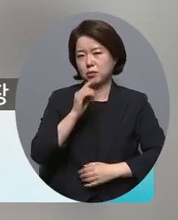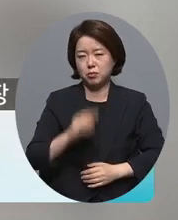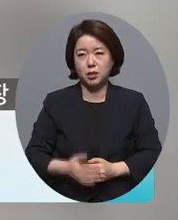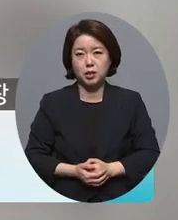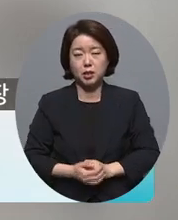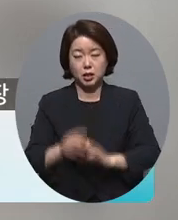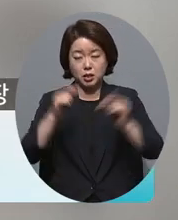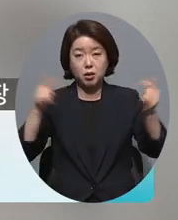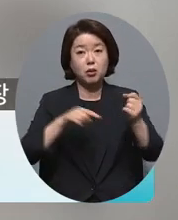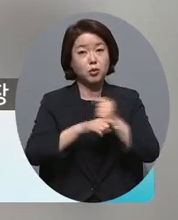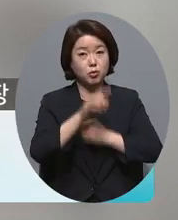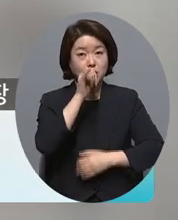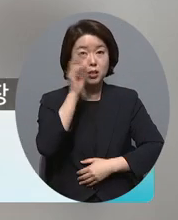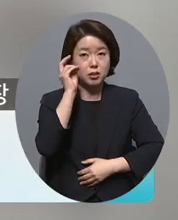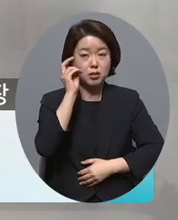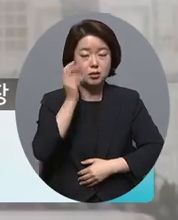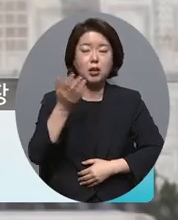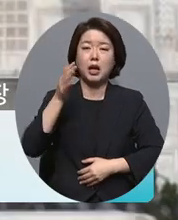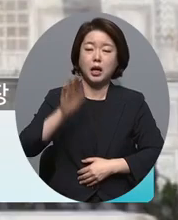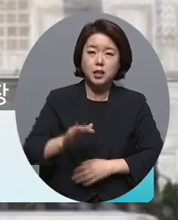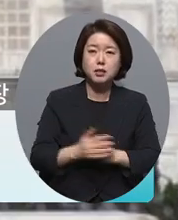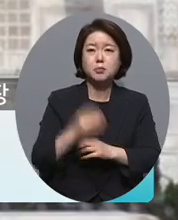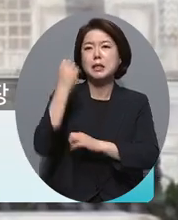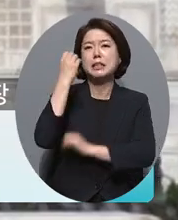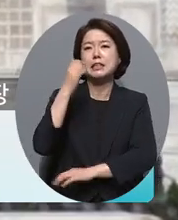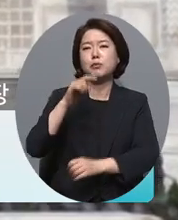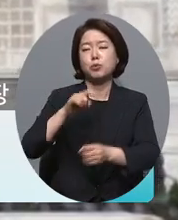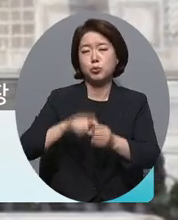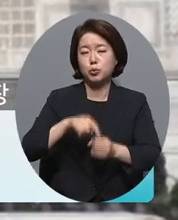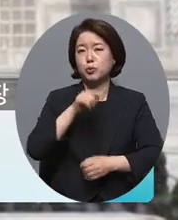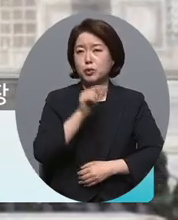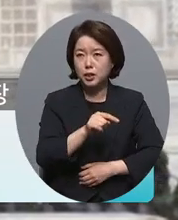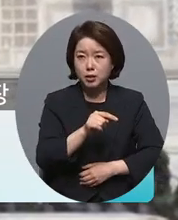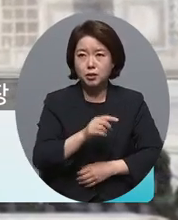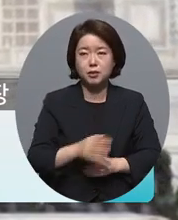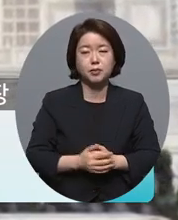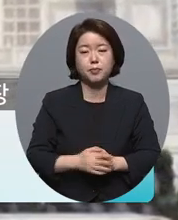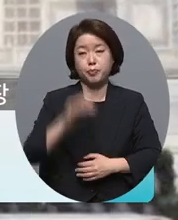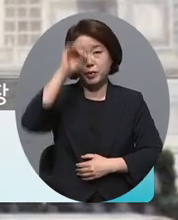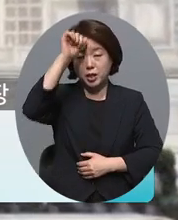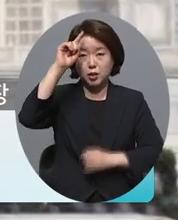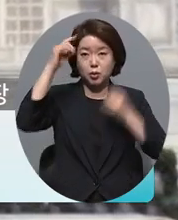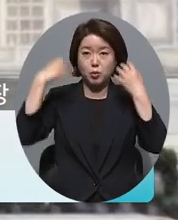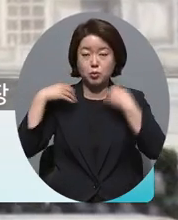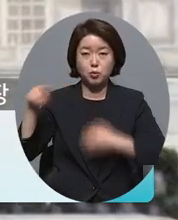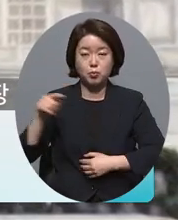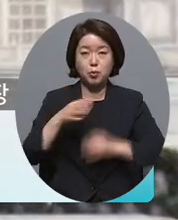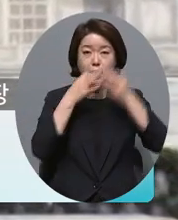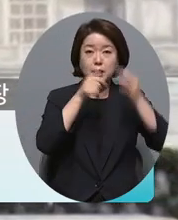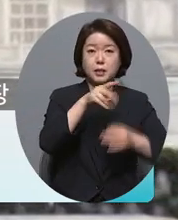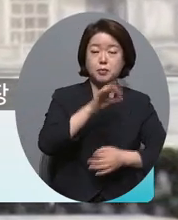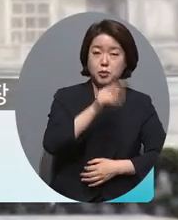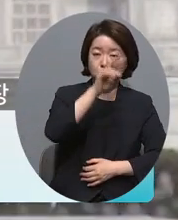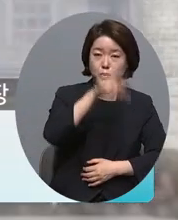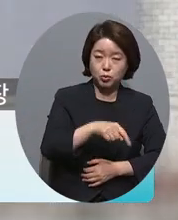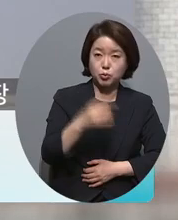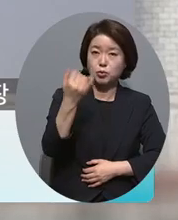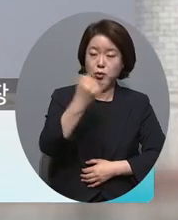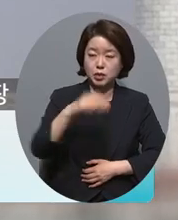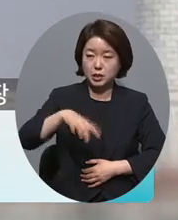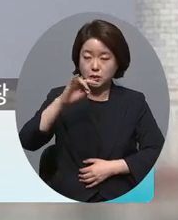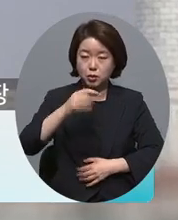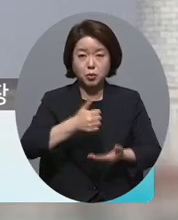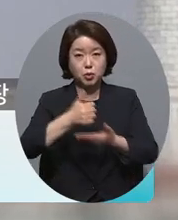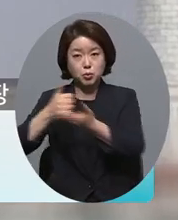이유가 있을 거예요 그렇지만 기본적으로는 이건 그 인도 정부에서 여하튼 김정숙 여사를 최초에는